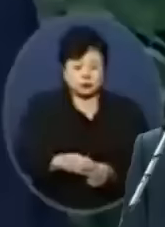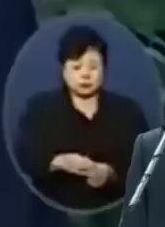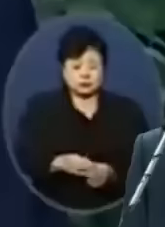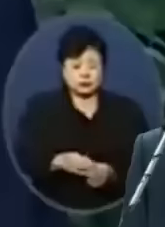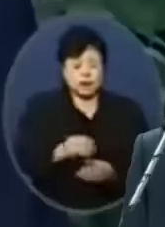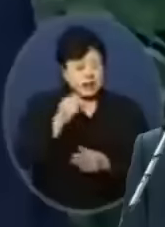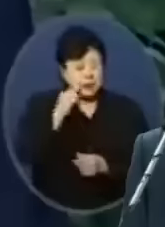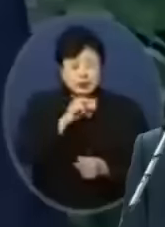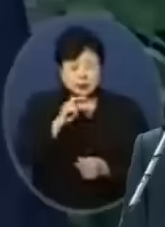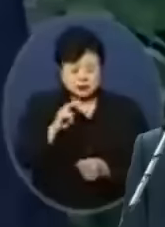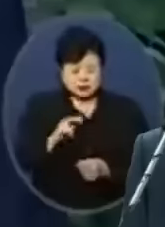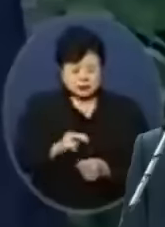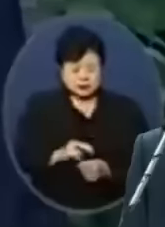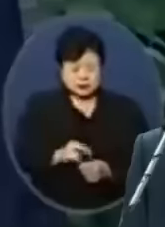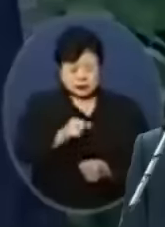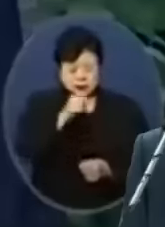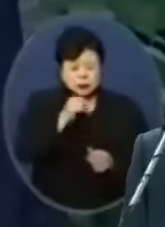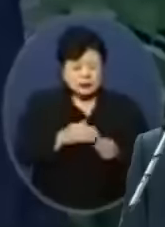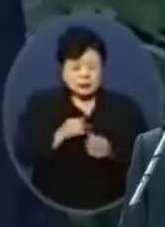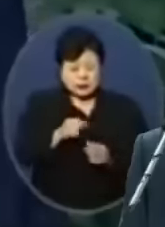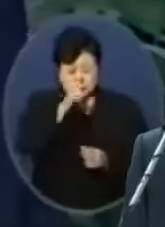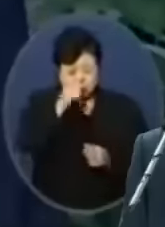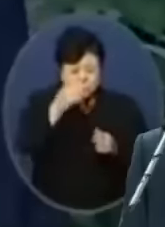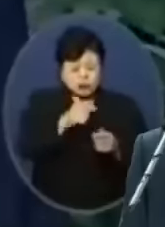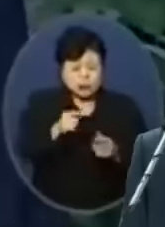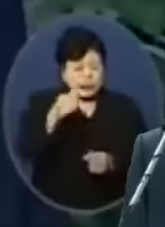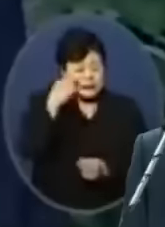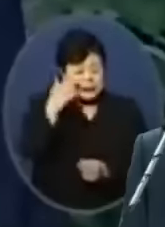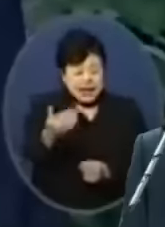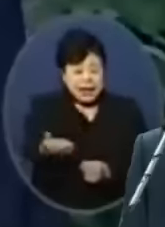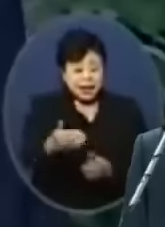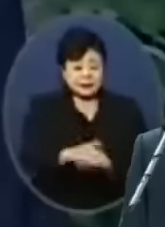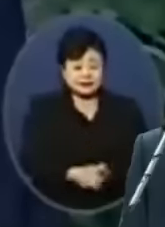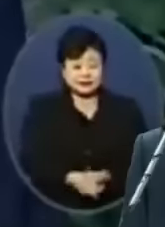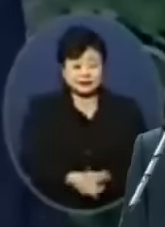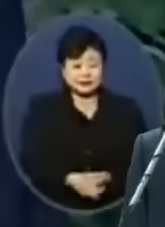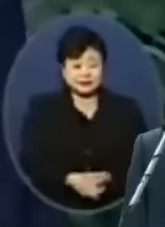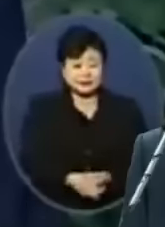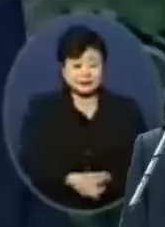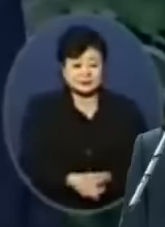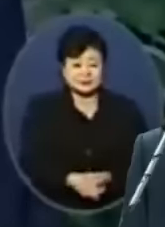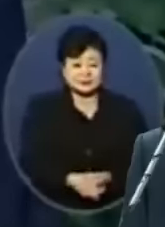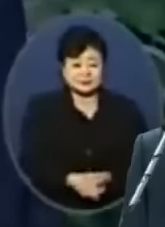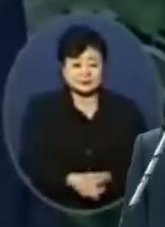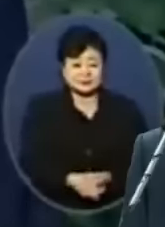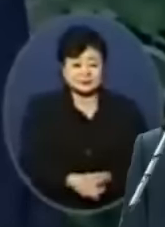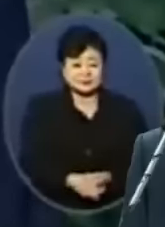하물며 천부께서 구하는 자에게 좋은 것으로 주지 아니하시겠느냐?